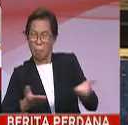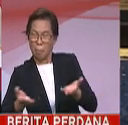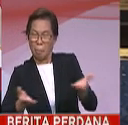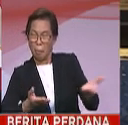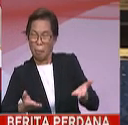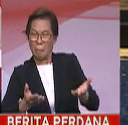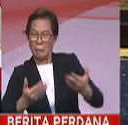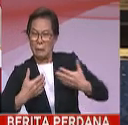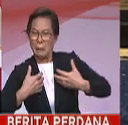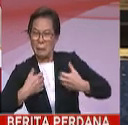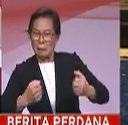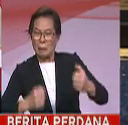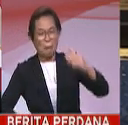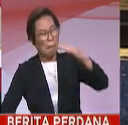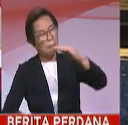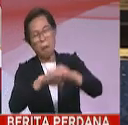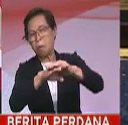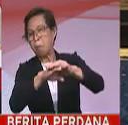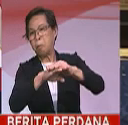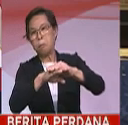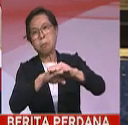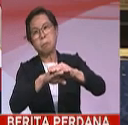kapasiti maksimum.